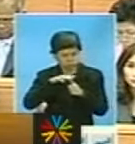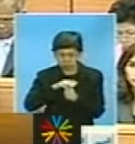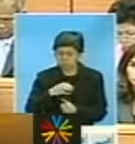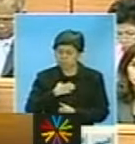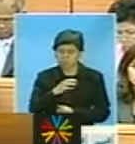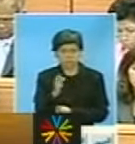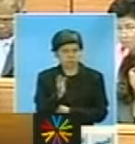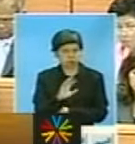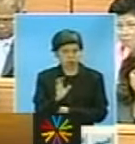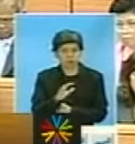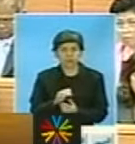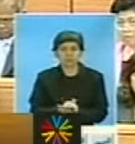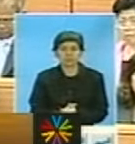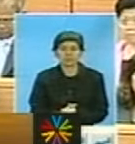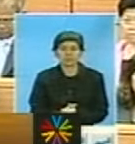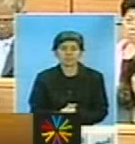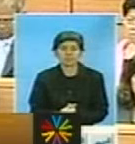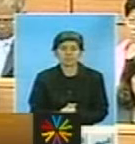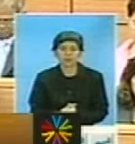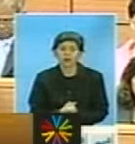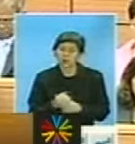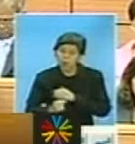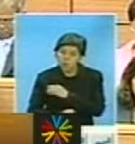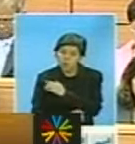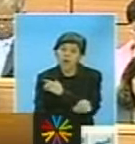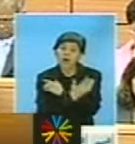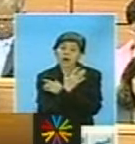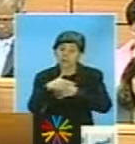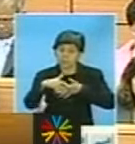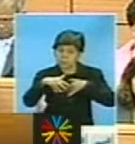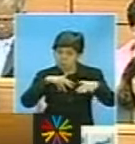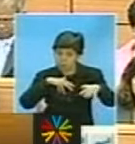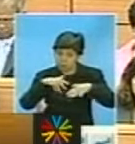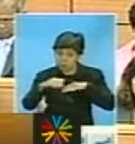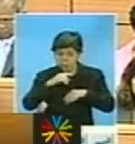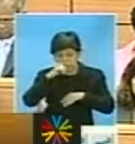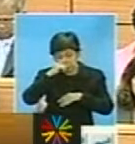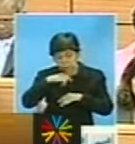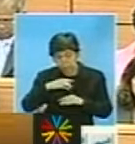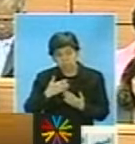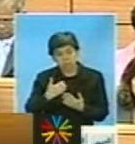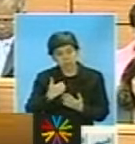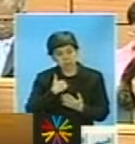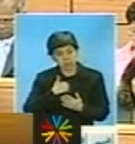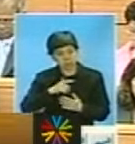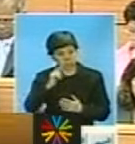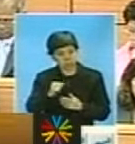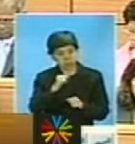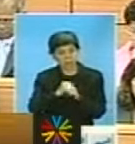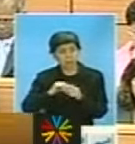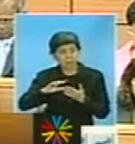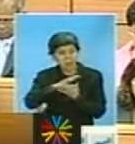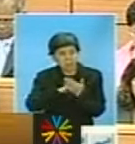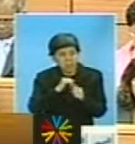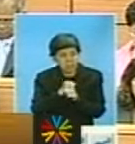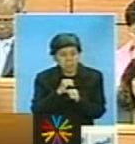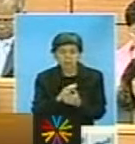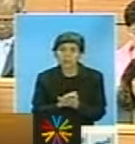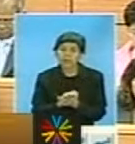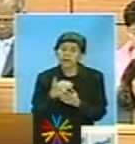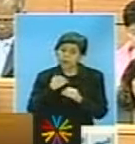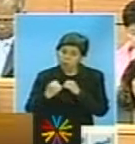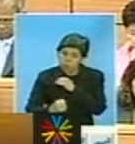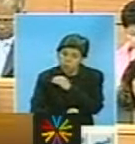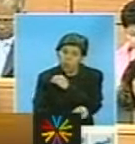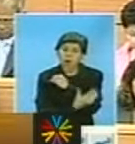คนไทยเปิดโอกาสให้ประชาชนคนไทยซึ่งเขาเป็นเจ้าของประเทศ